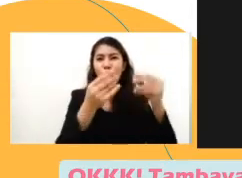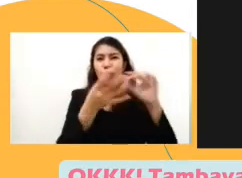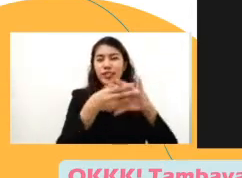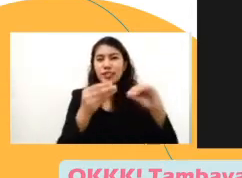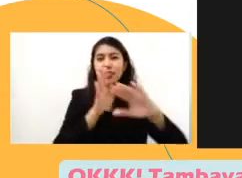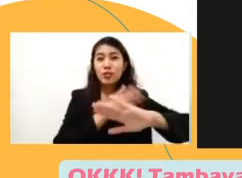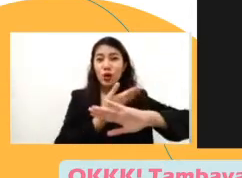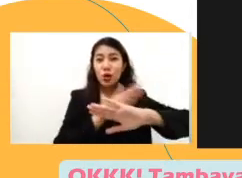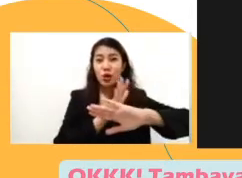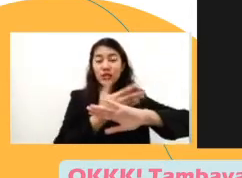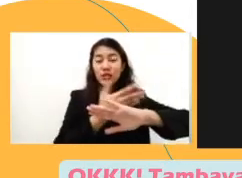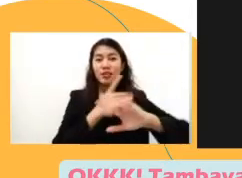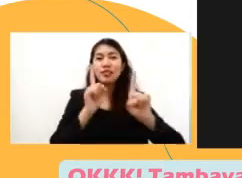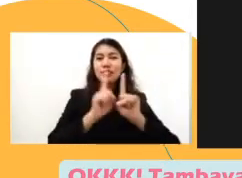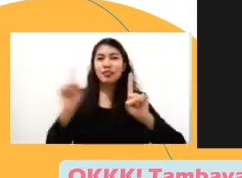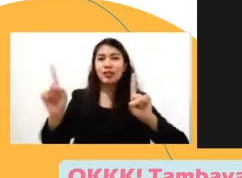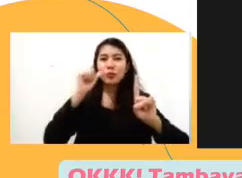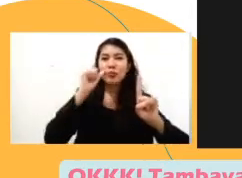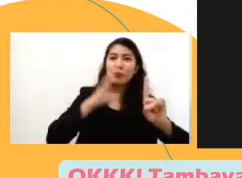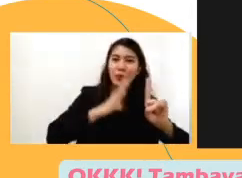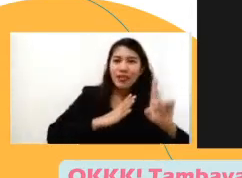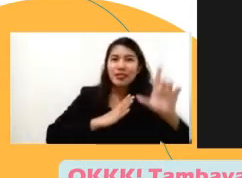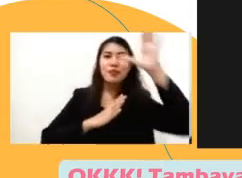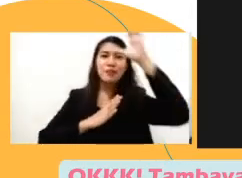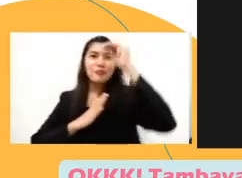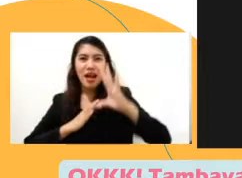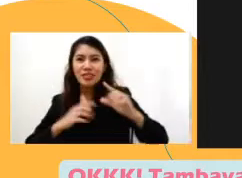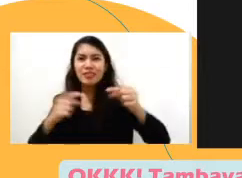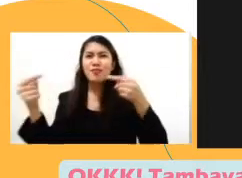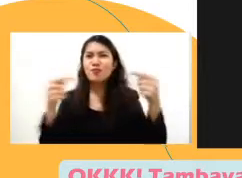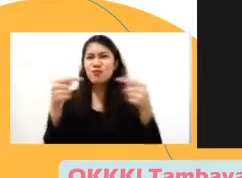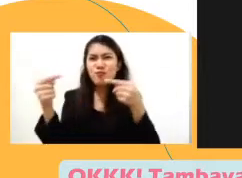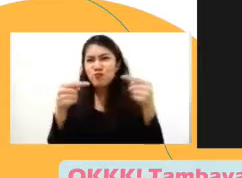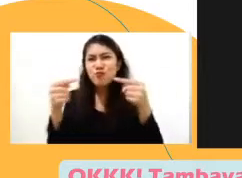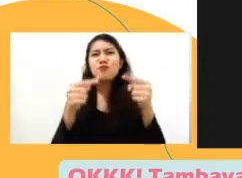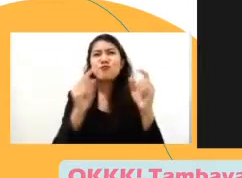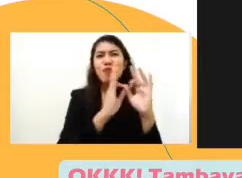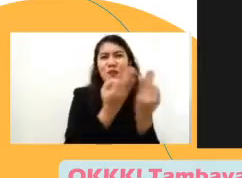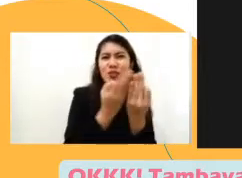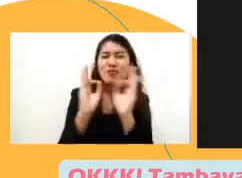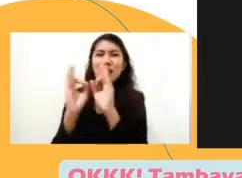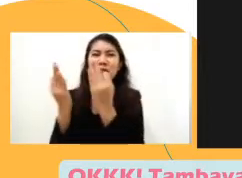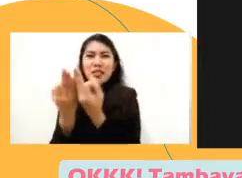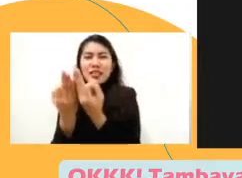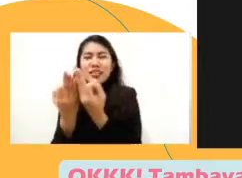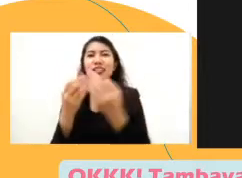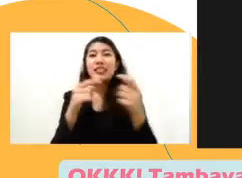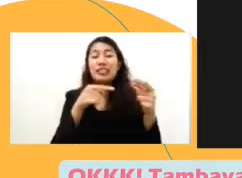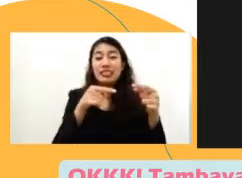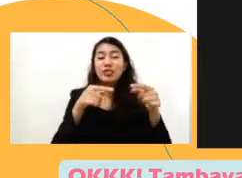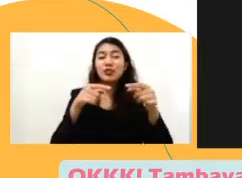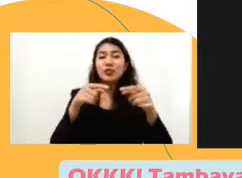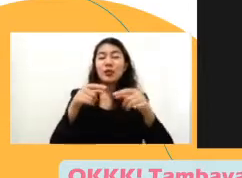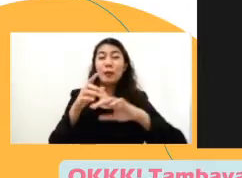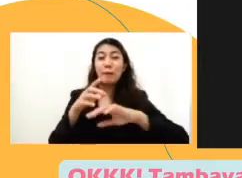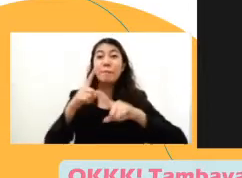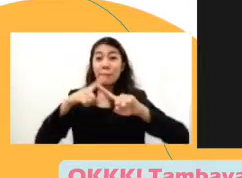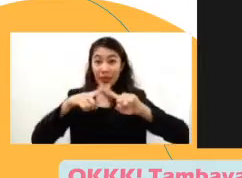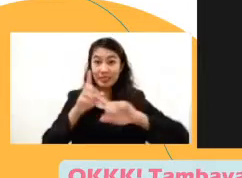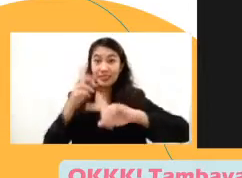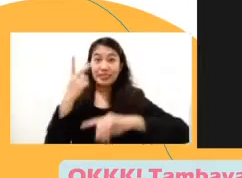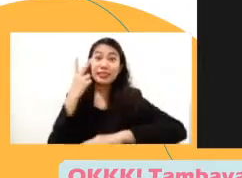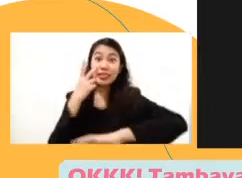sila. So, sa loob ng isang kanta, nakapagkwento siya ng isang fairy tale ba yon? I don't